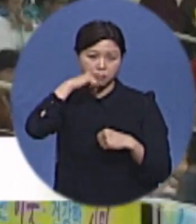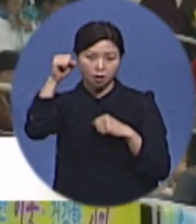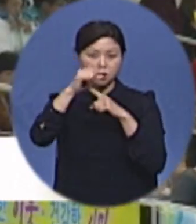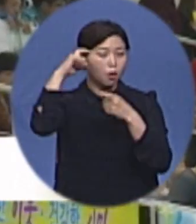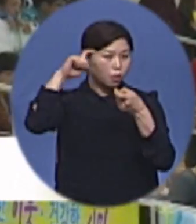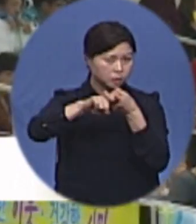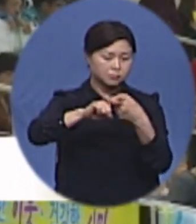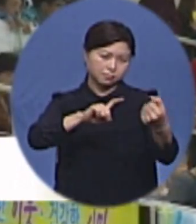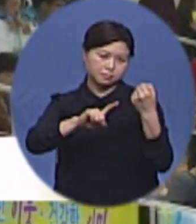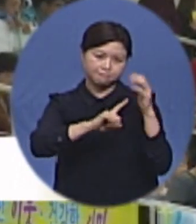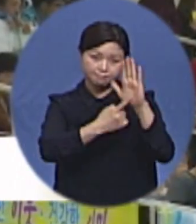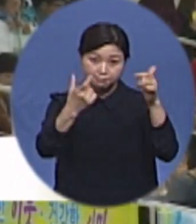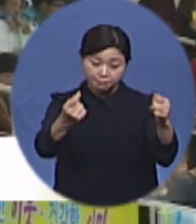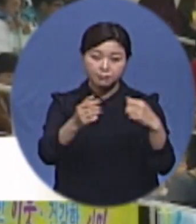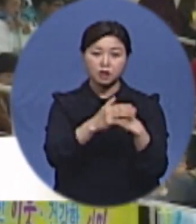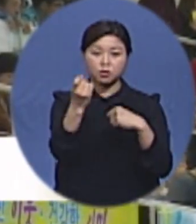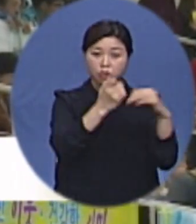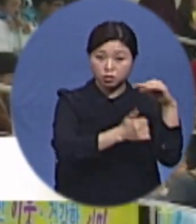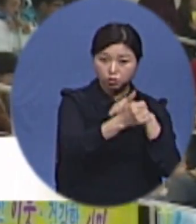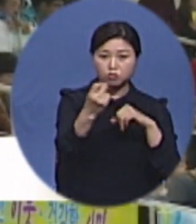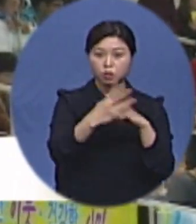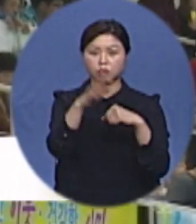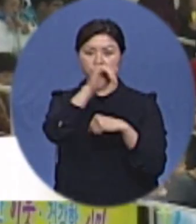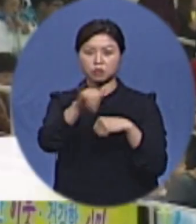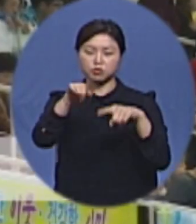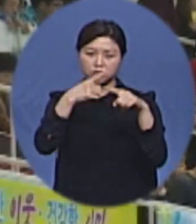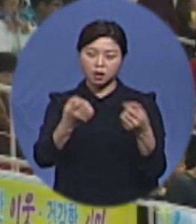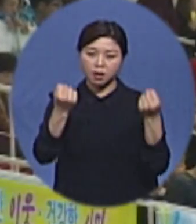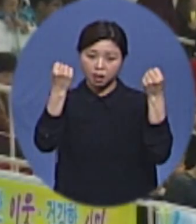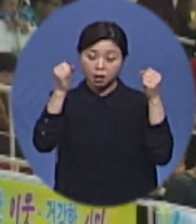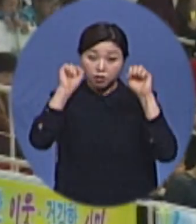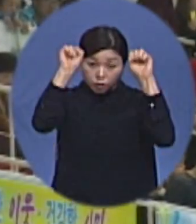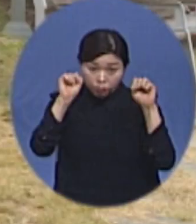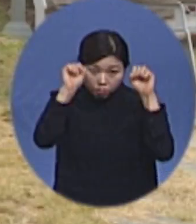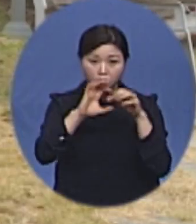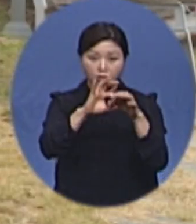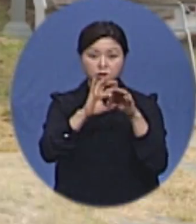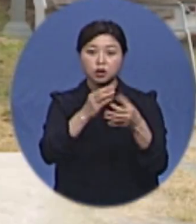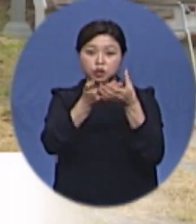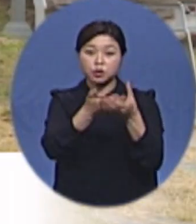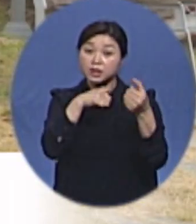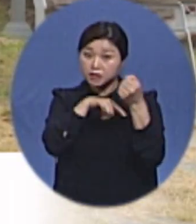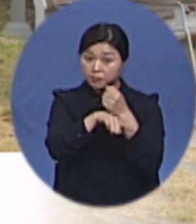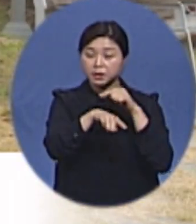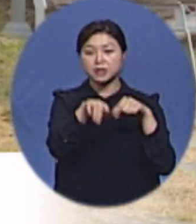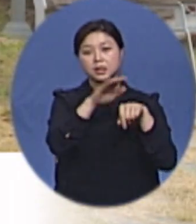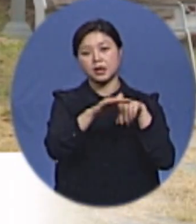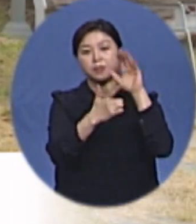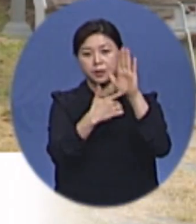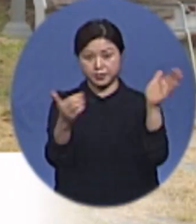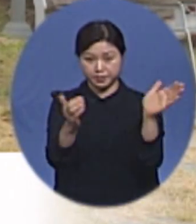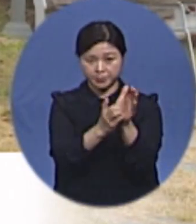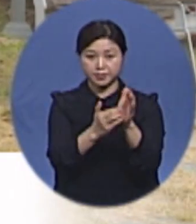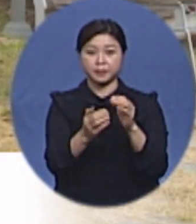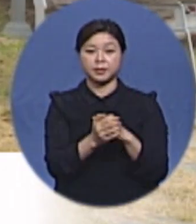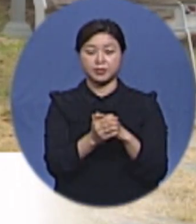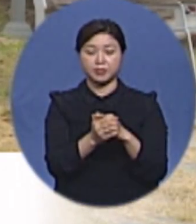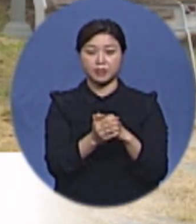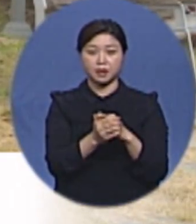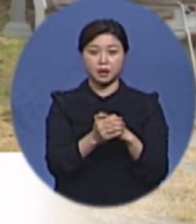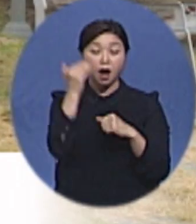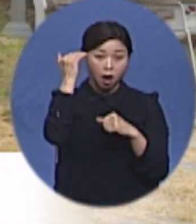이름과 전국체전이 주는 의미의 소중함을 다시 한번 되새겼습니다. 국내 대회를 통해서 커 나갔기